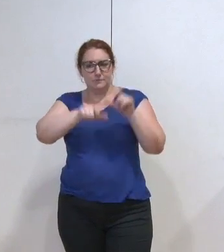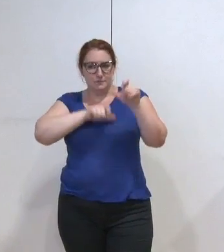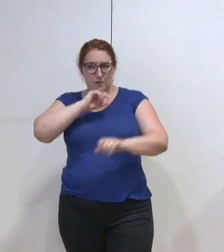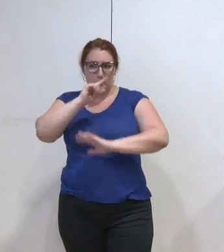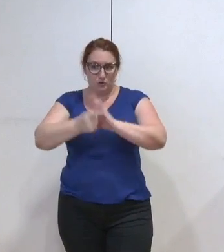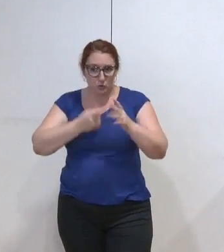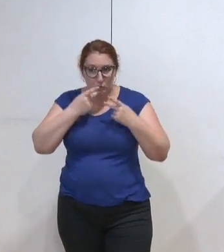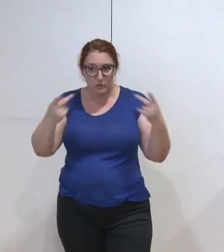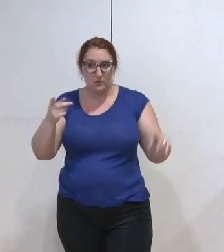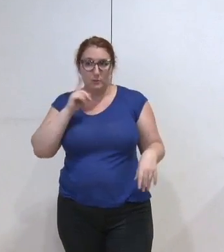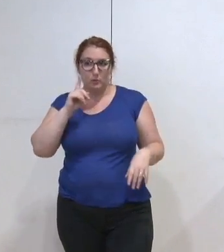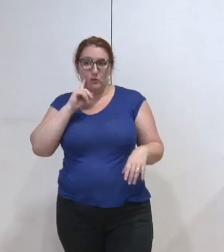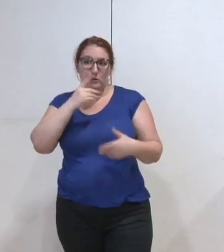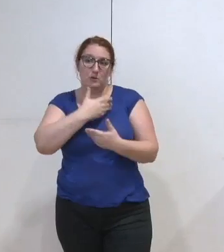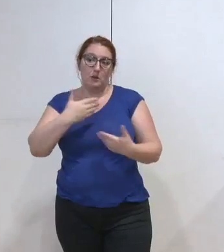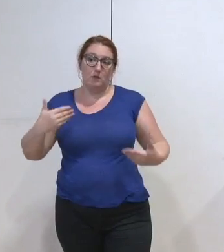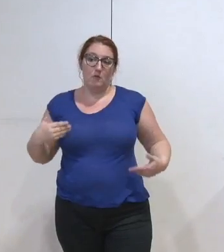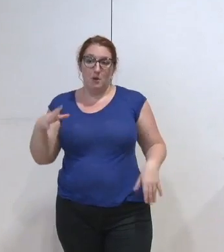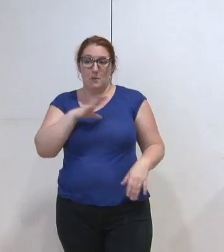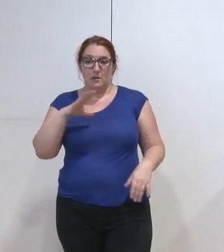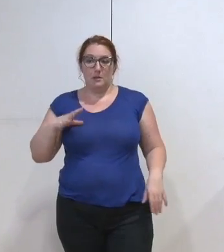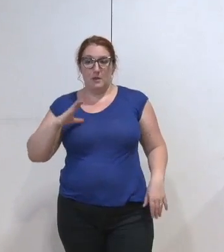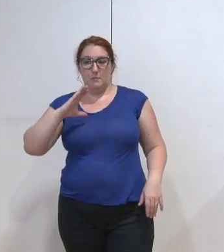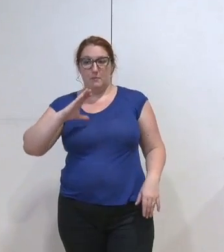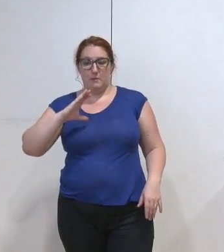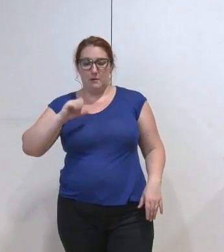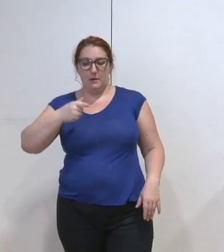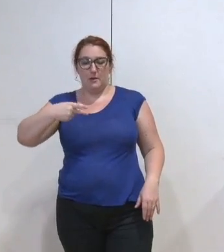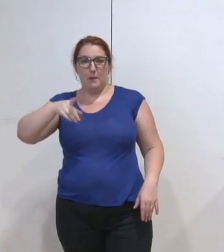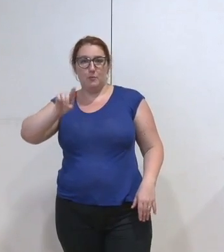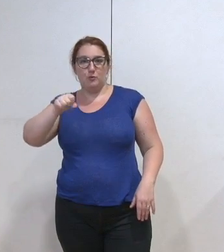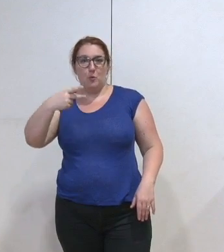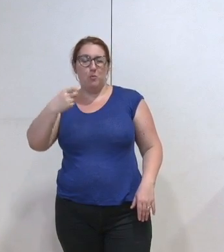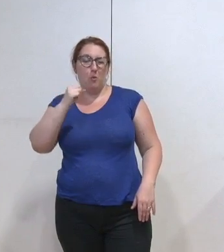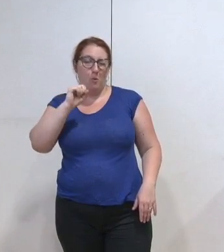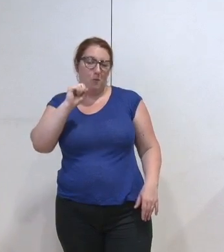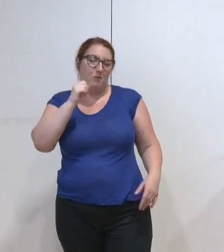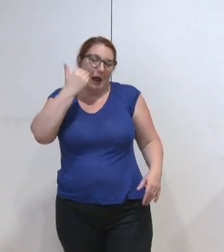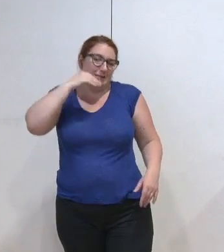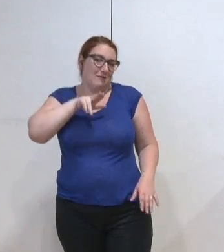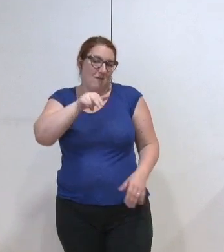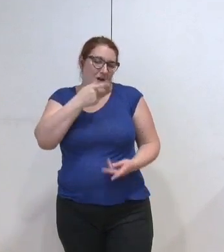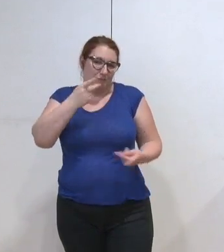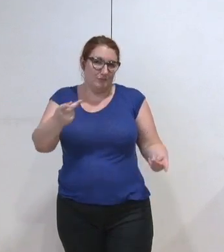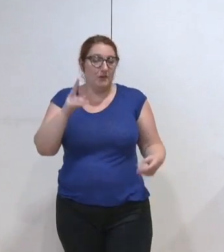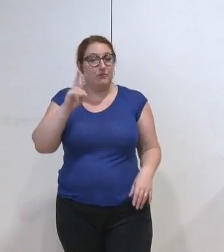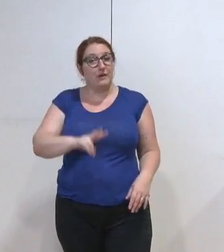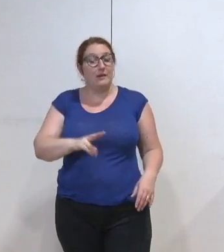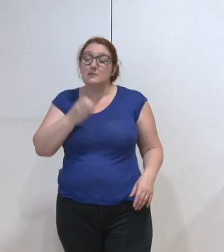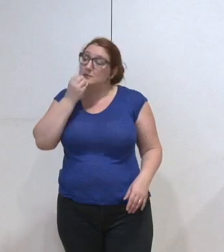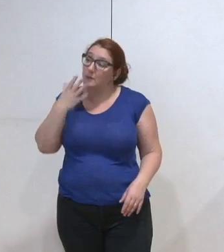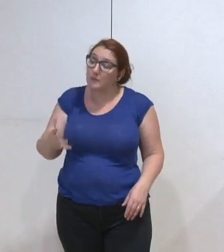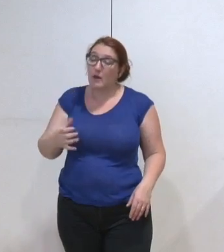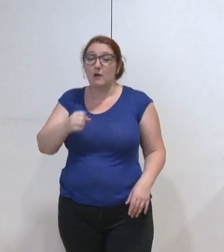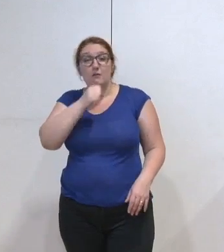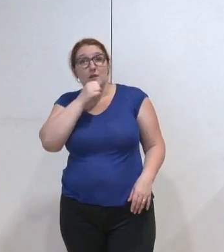redis parce que je pense c'est la dernière fois madame Capdepon s attend c'est bien de dire que la vis n'est pas une maladie on est tous d'accord par